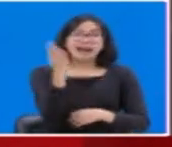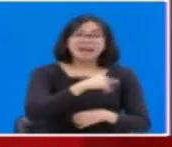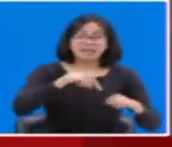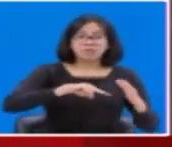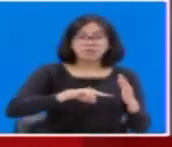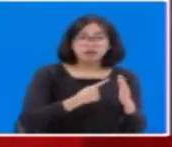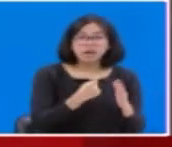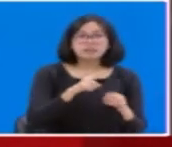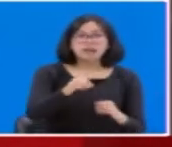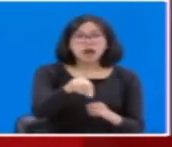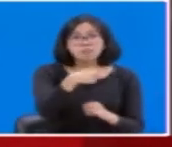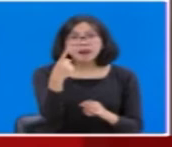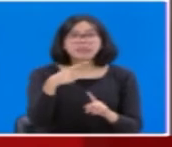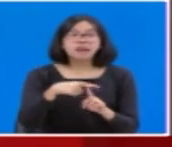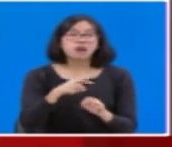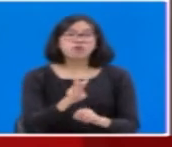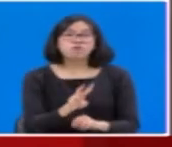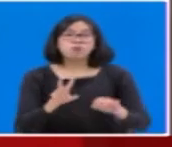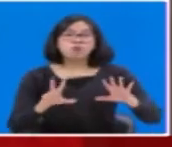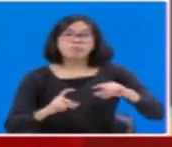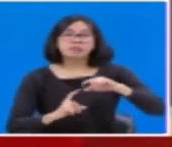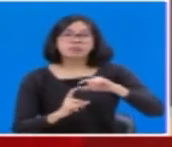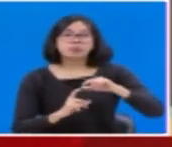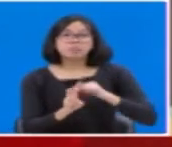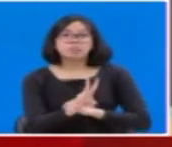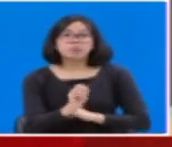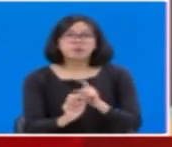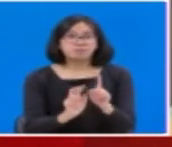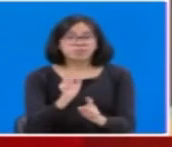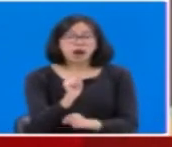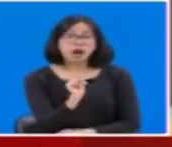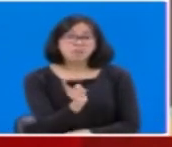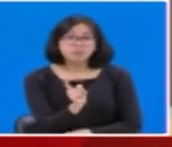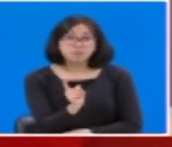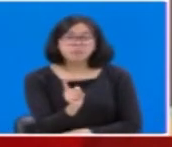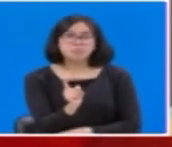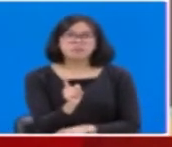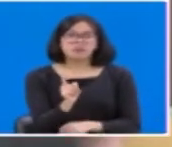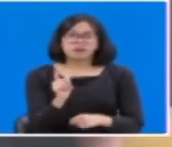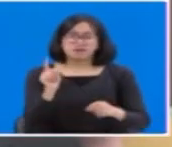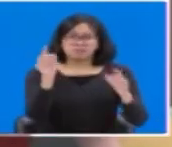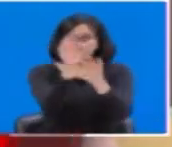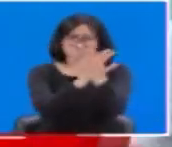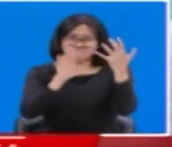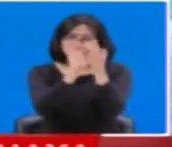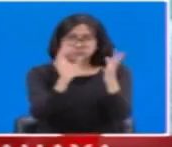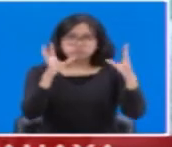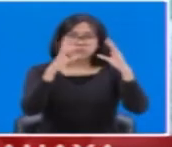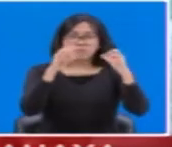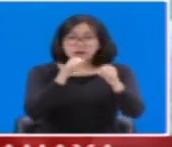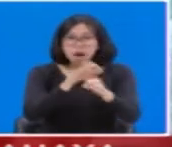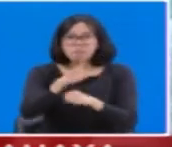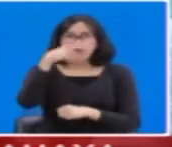28 September mendatang, karena kabut asap mengakibatkan kualitas